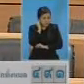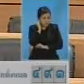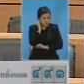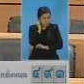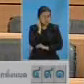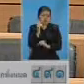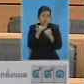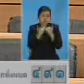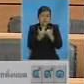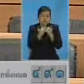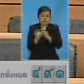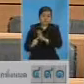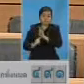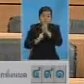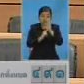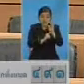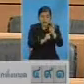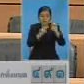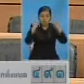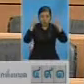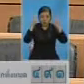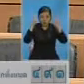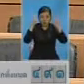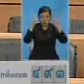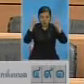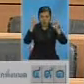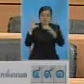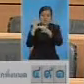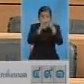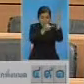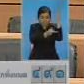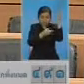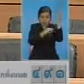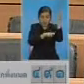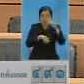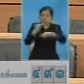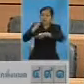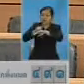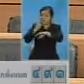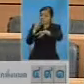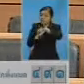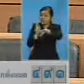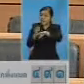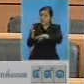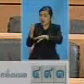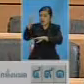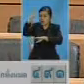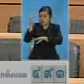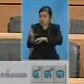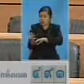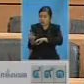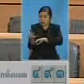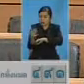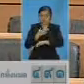วันนี้เราเสนอเลื่อนยัตติเร ื่ องราคายางเดี๋ยวนะครับ ท่านประท้วงเดี๋ยวประท้วงอะไรครับ ผมประท้วง